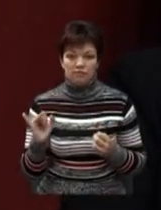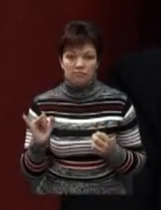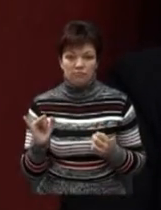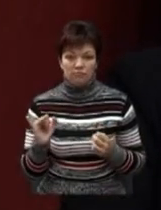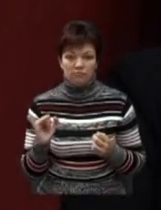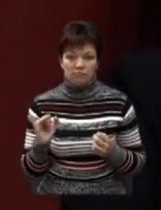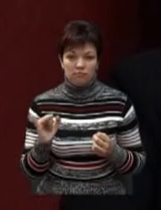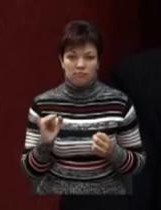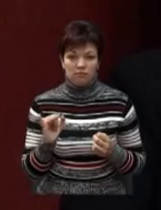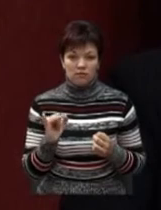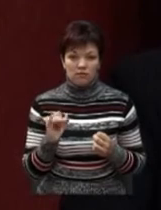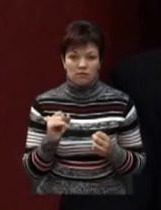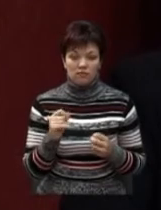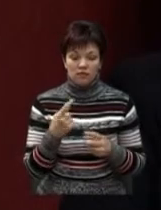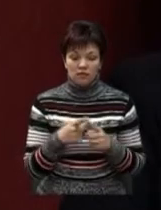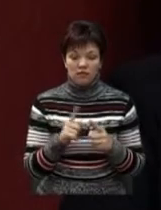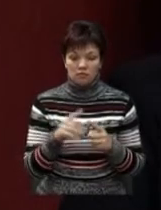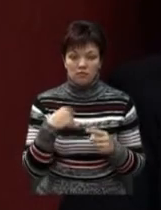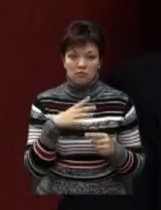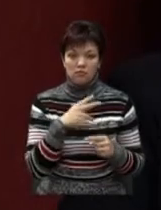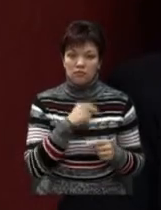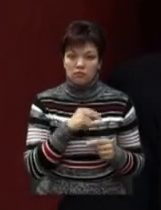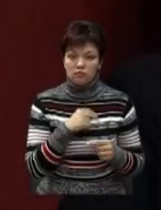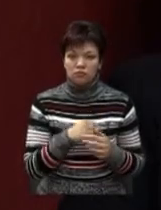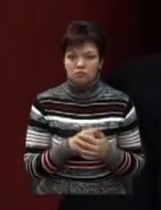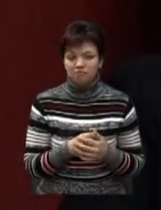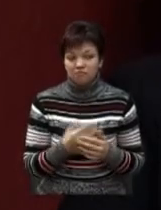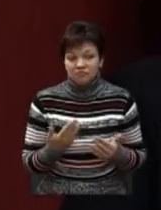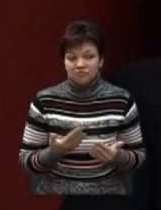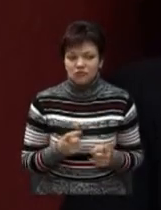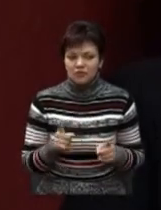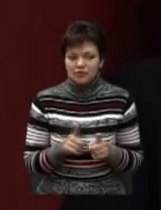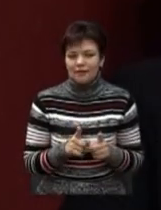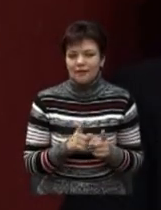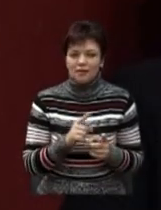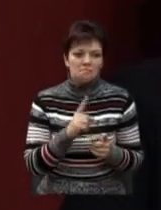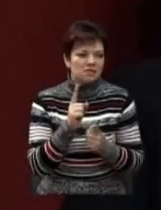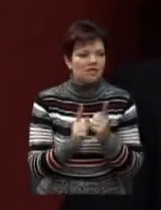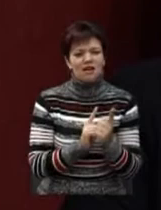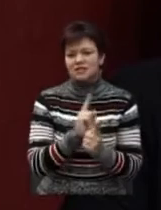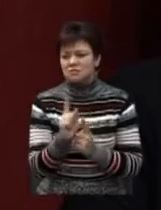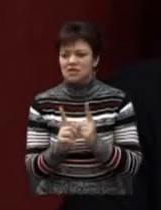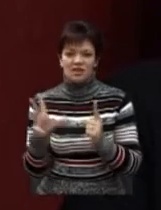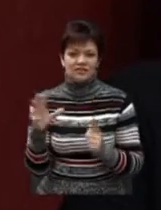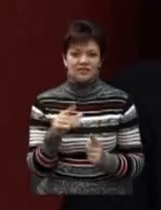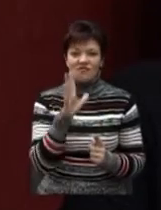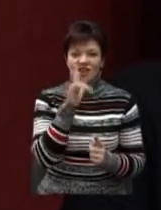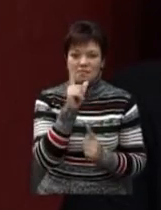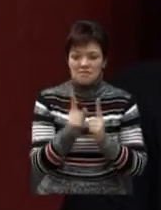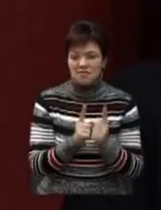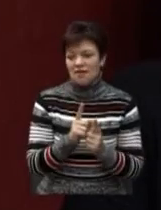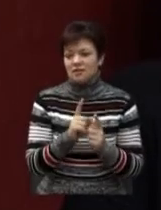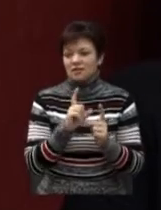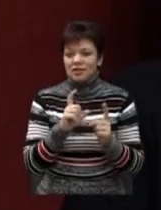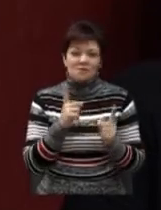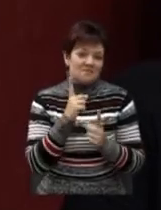в НИИ. Лазерной биологии, лазерной медицины. Ну, в общем, жизнь такая, знаете, меняется время, меняется.